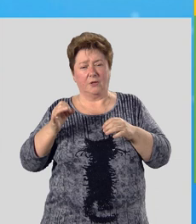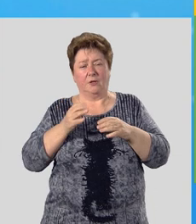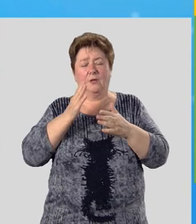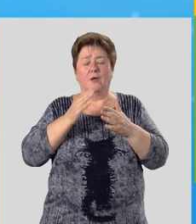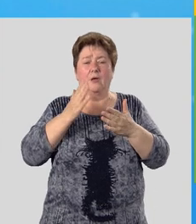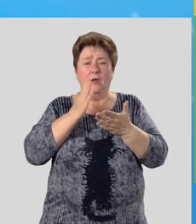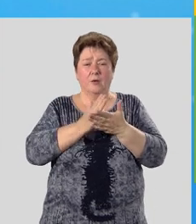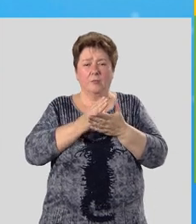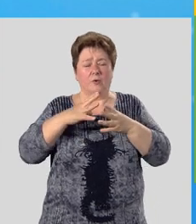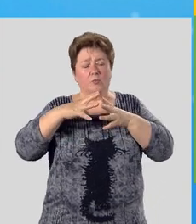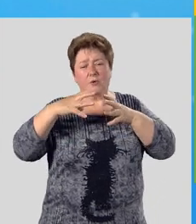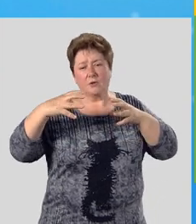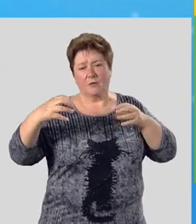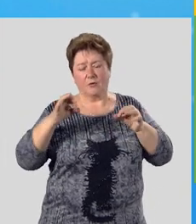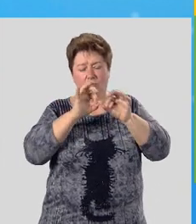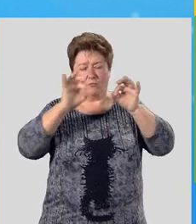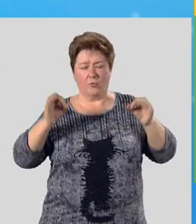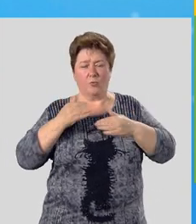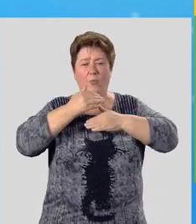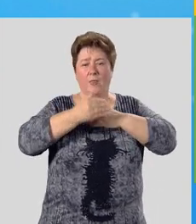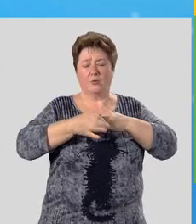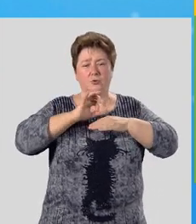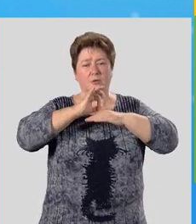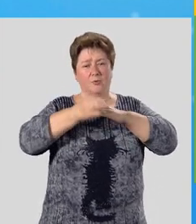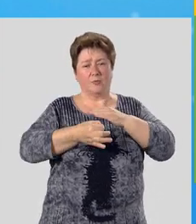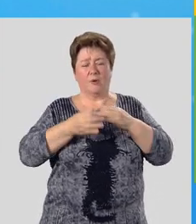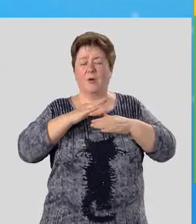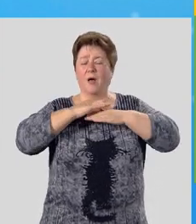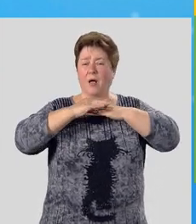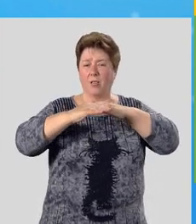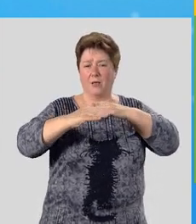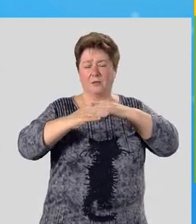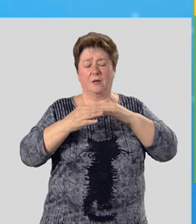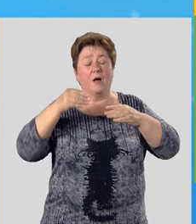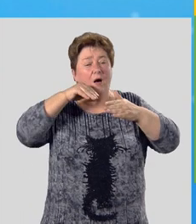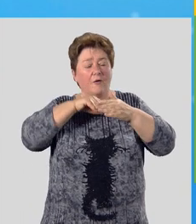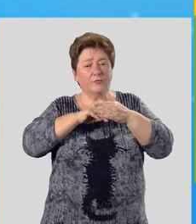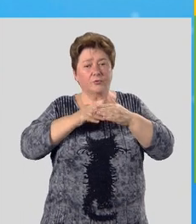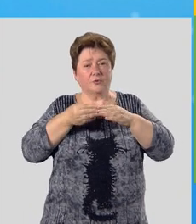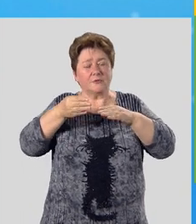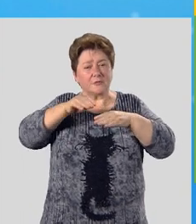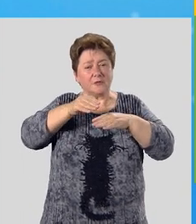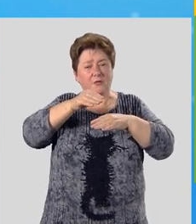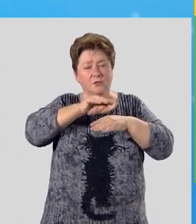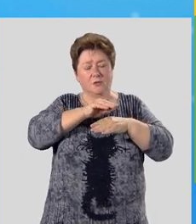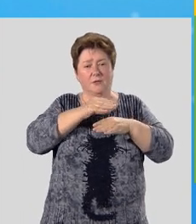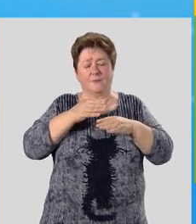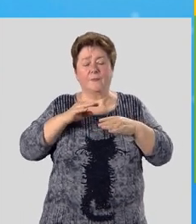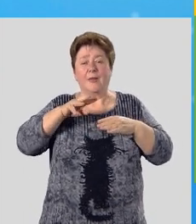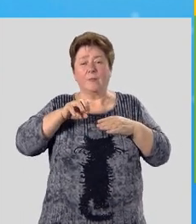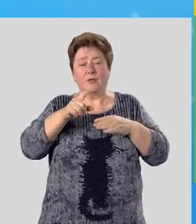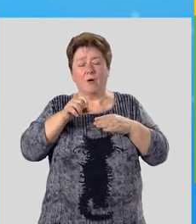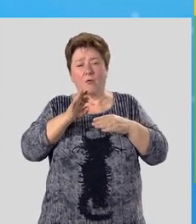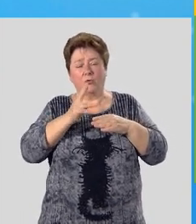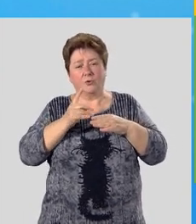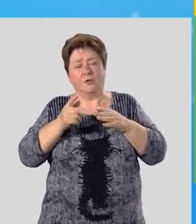имеют продолговатую форму. Наружная мембрана у них гладкая, а внутренняя складчатая.